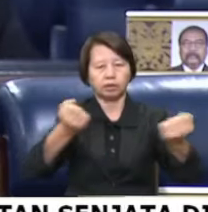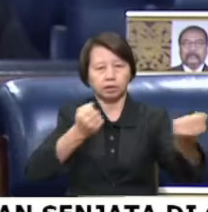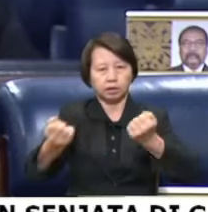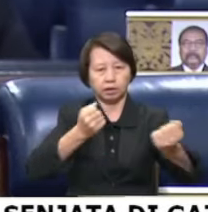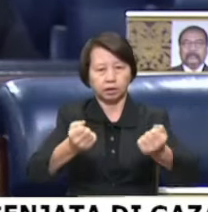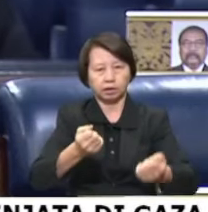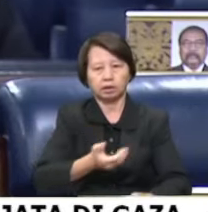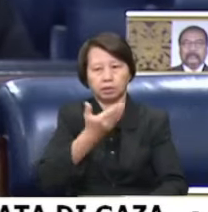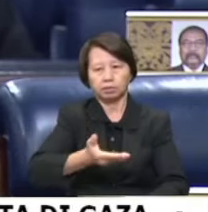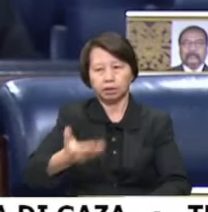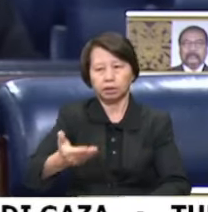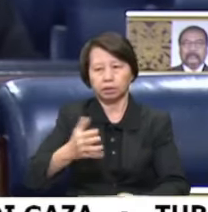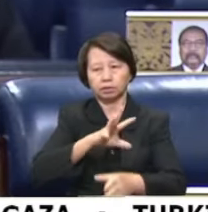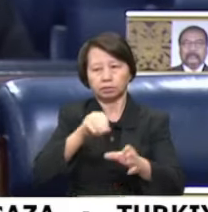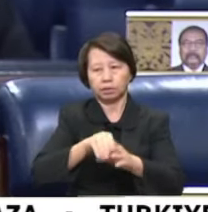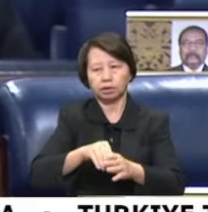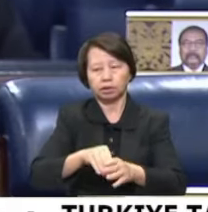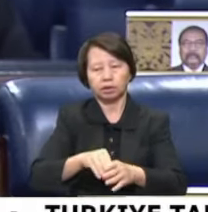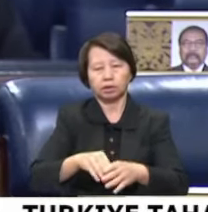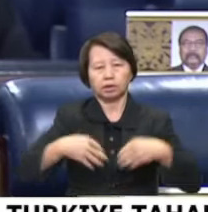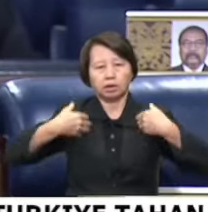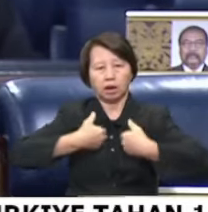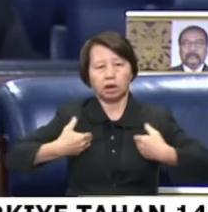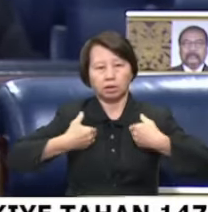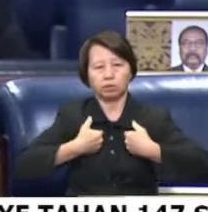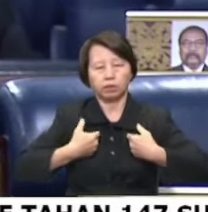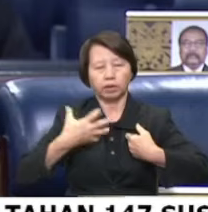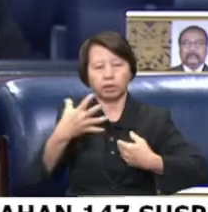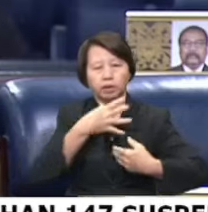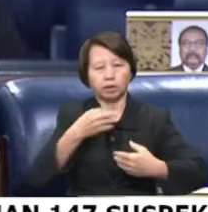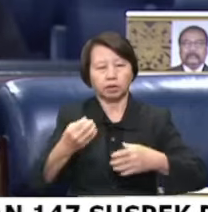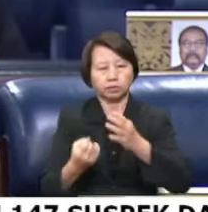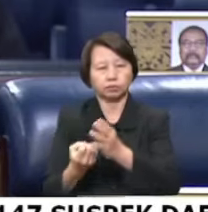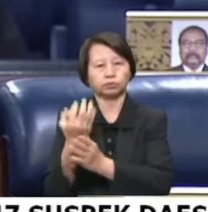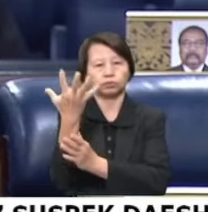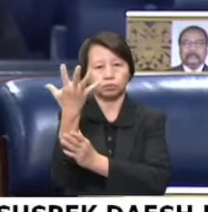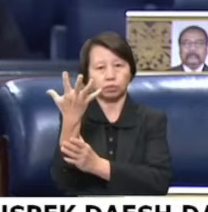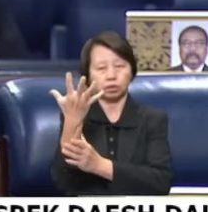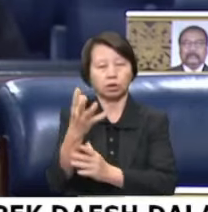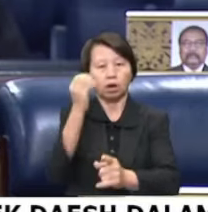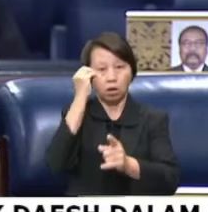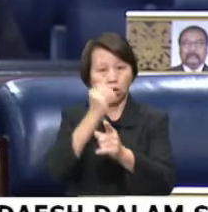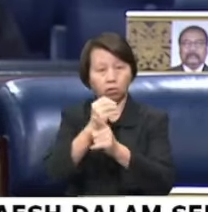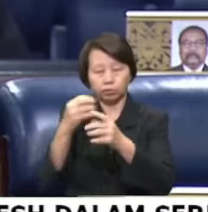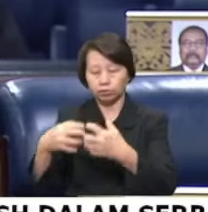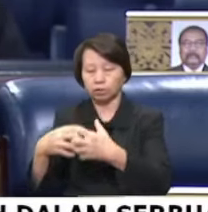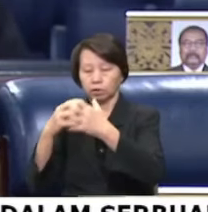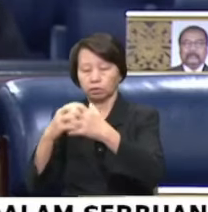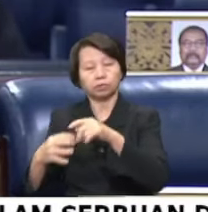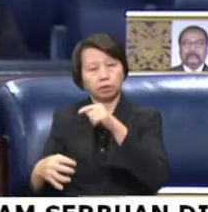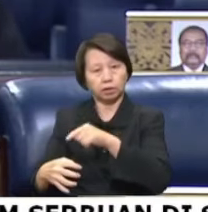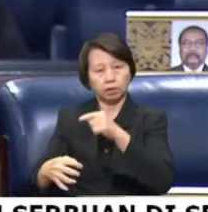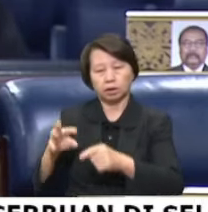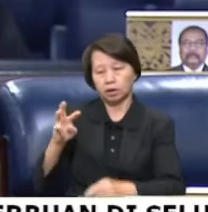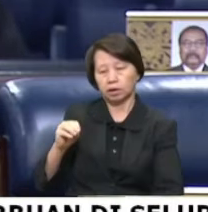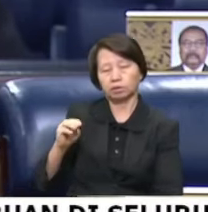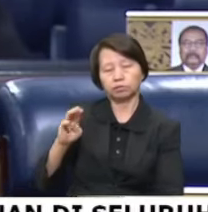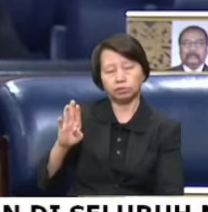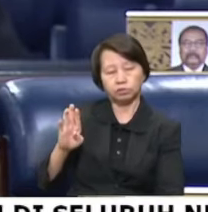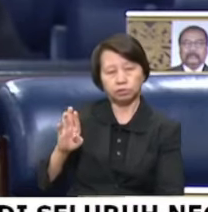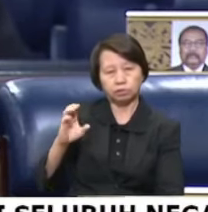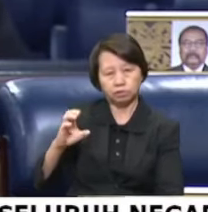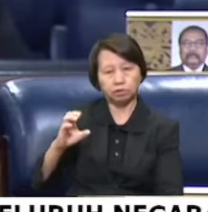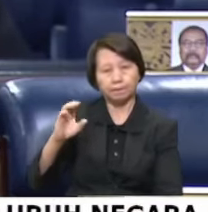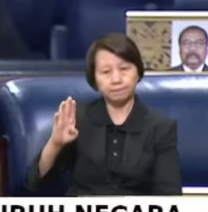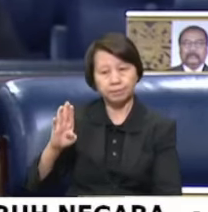dan barangan termasuk haiwan serta tumbuhan. Untuk makluman, objektif pelaksanaan penubuhan dan pengoperasian MCBA antara lain